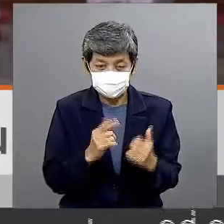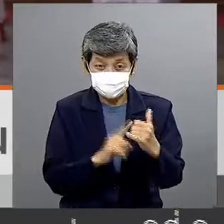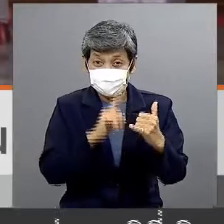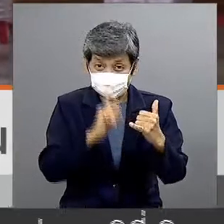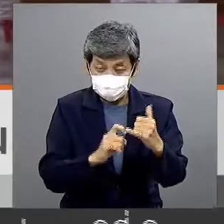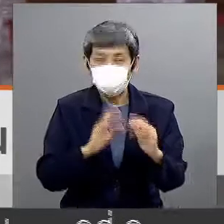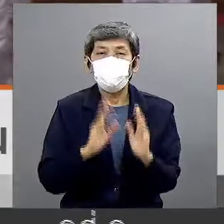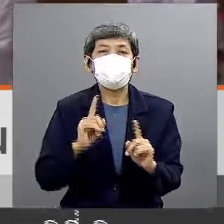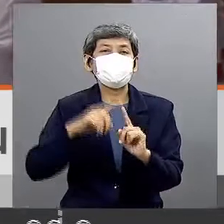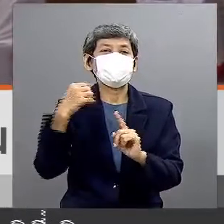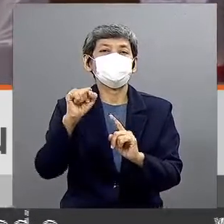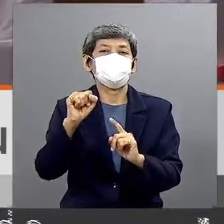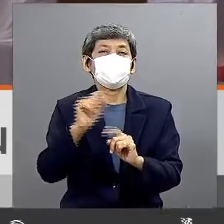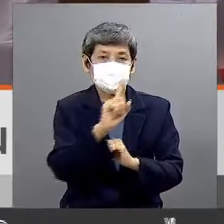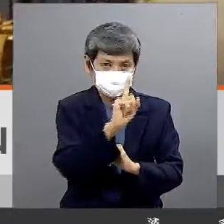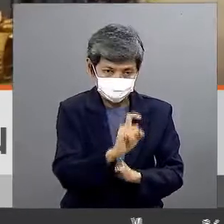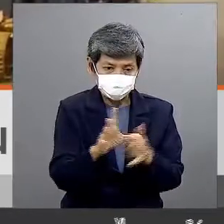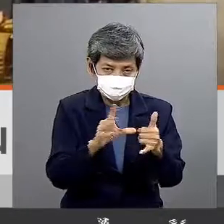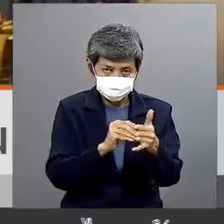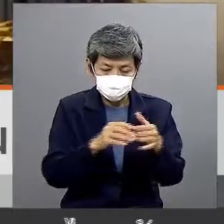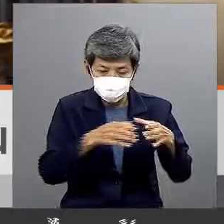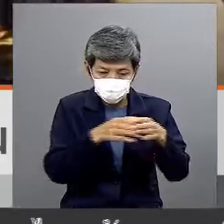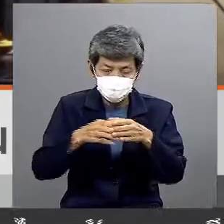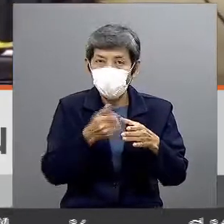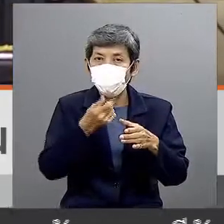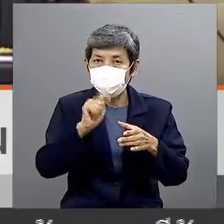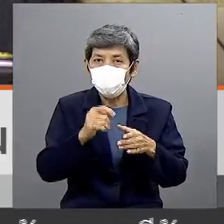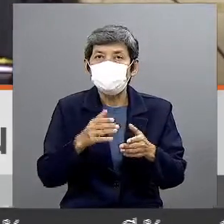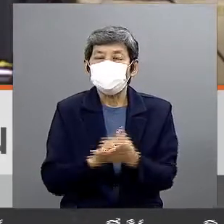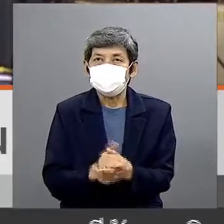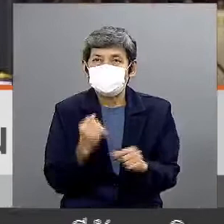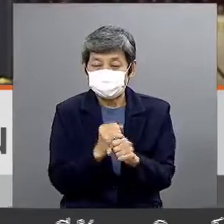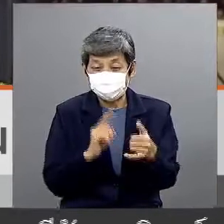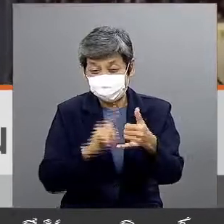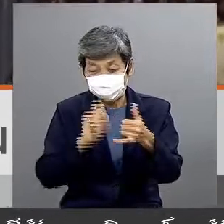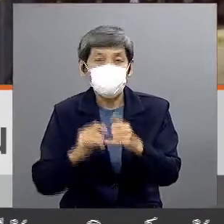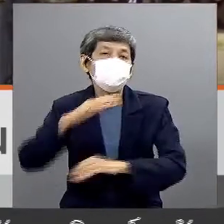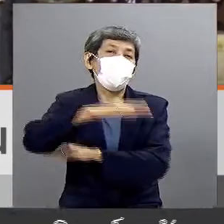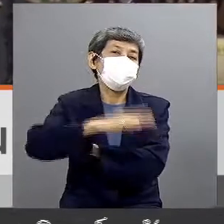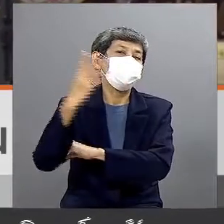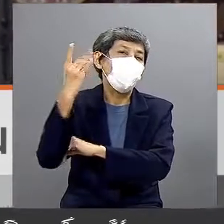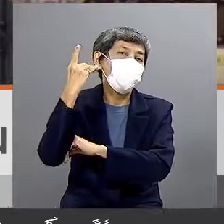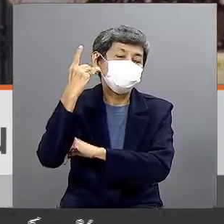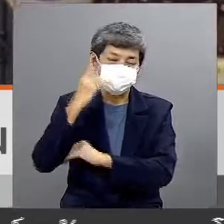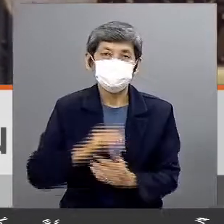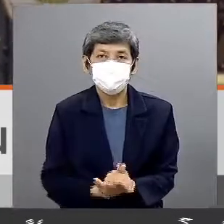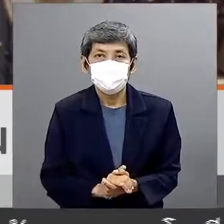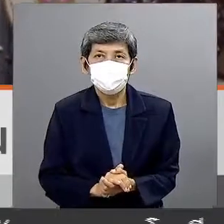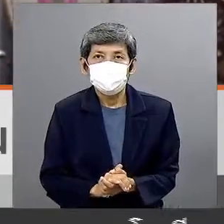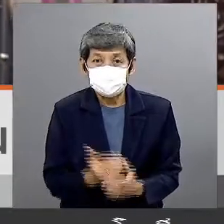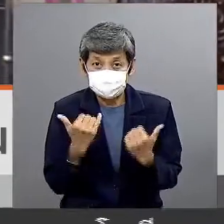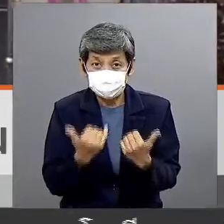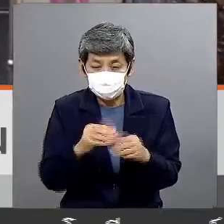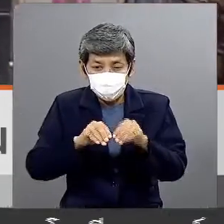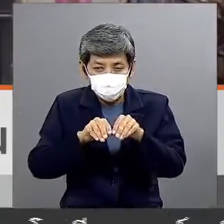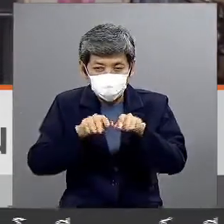ของจังหวัดหลังจากติดเชื้อจากพลาสเตอร์อบต.ท่าเรือและเสียชีวิตไม่เย็นวันนี้ค่ะส่วนสถานการณ์การระบาดของเขา